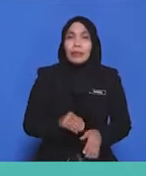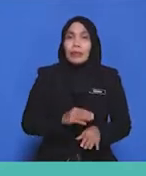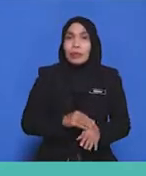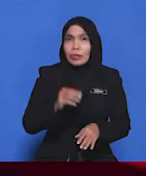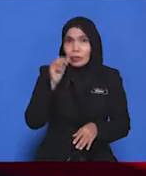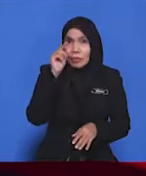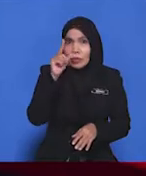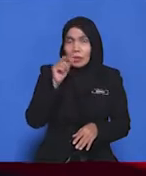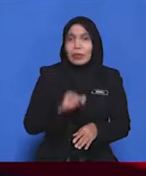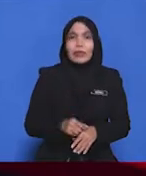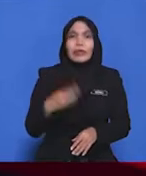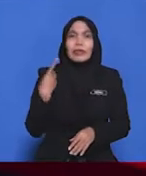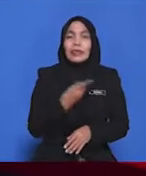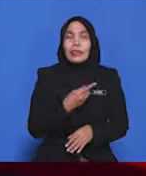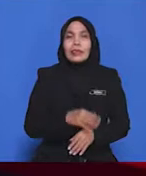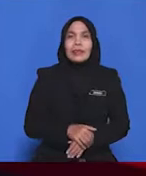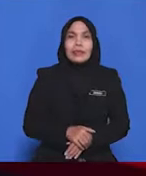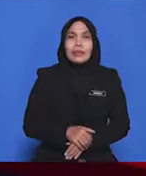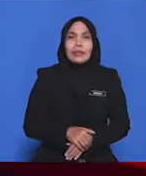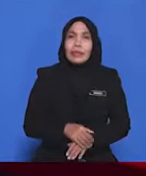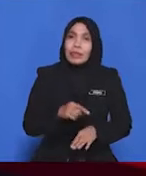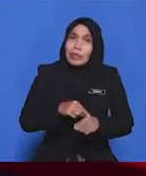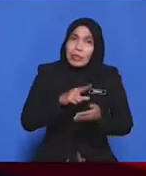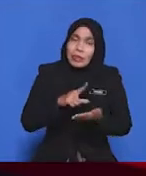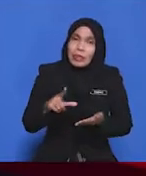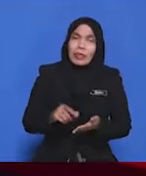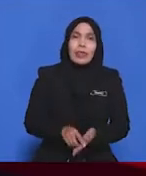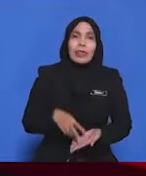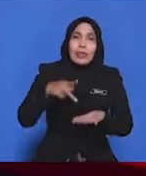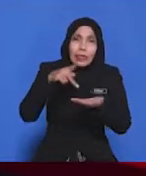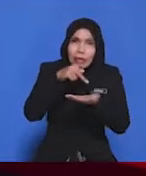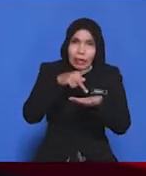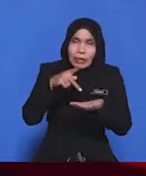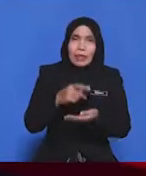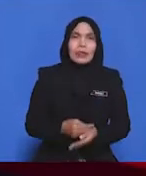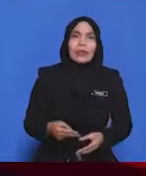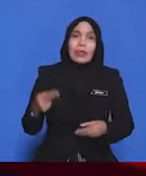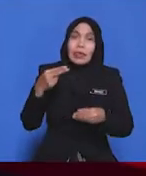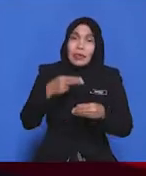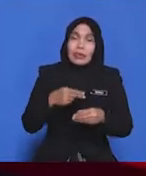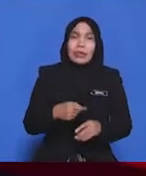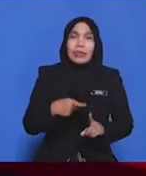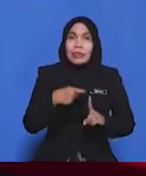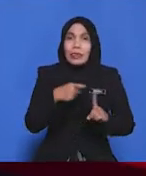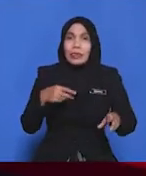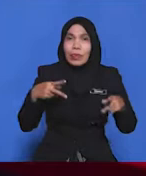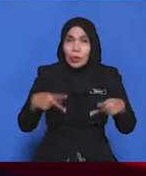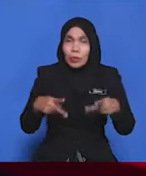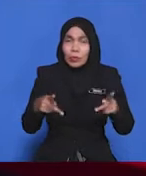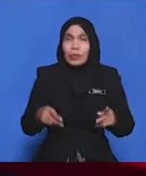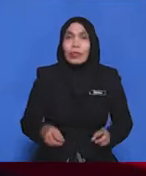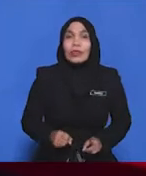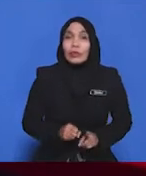mereka. Inilah yang dikatakan sebagai kesan yang berlaku hasil daripada proses